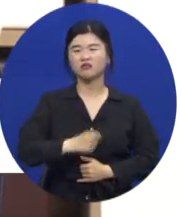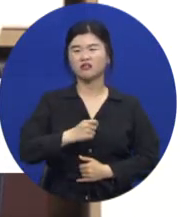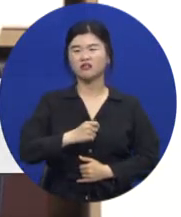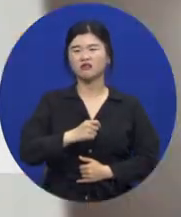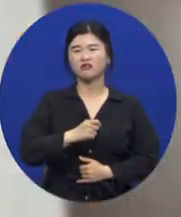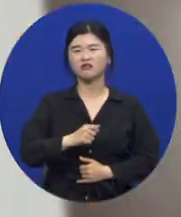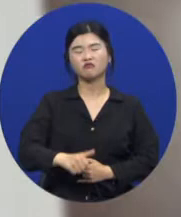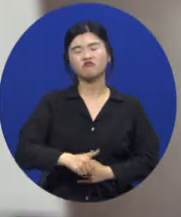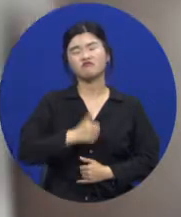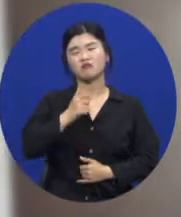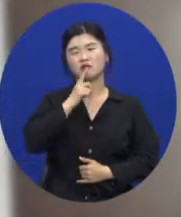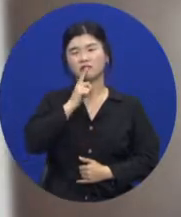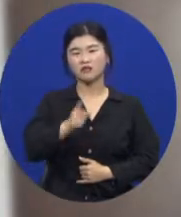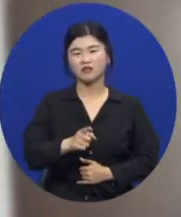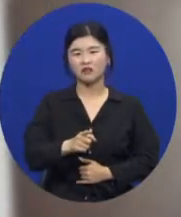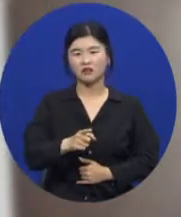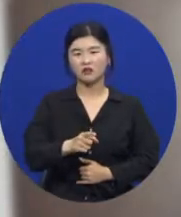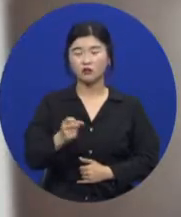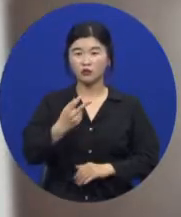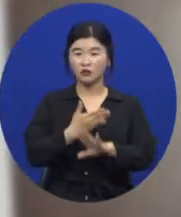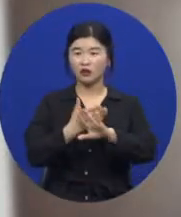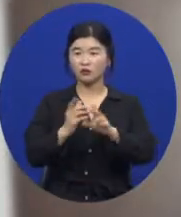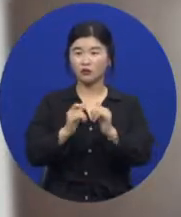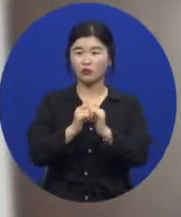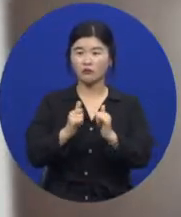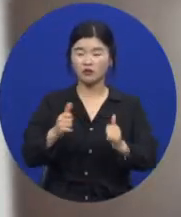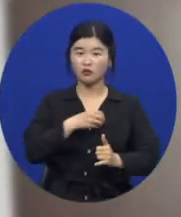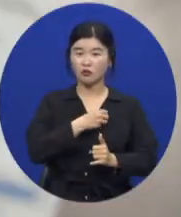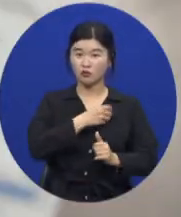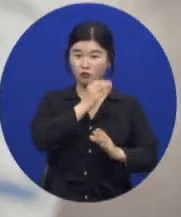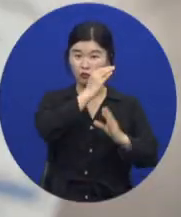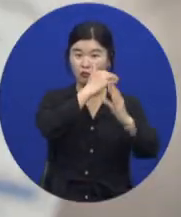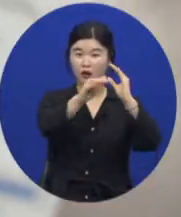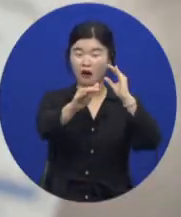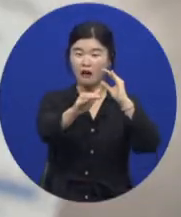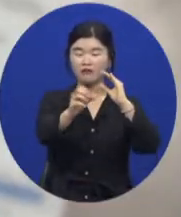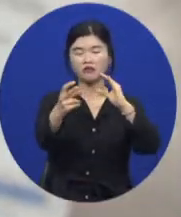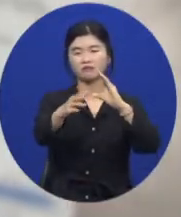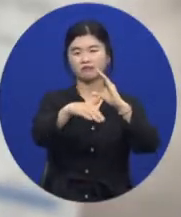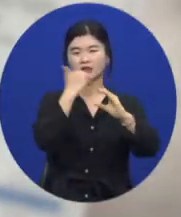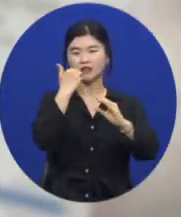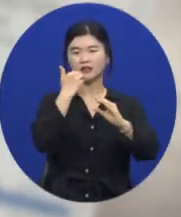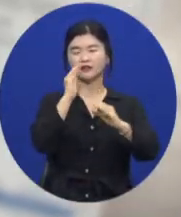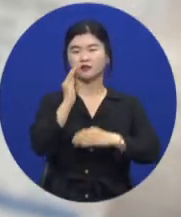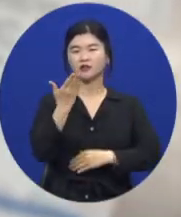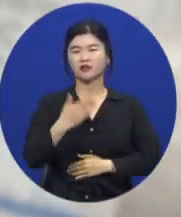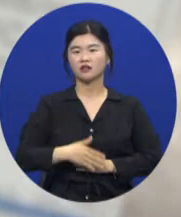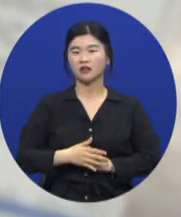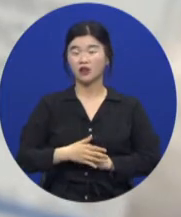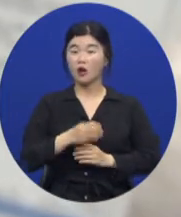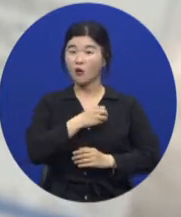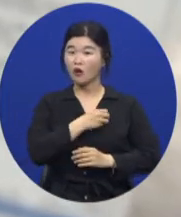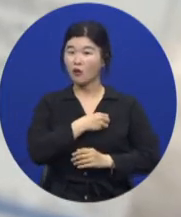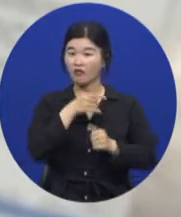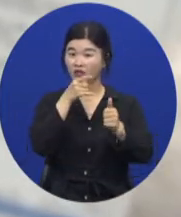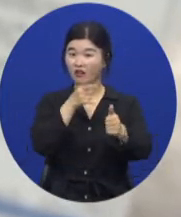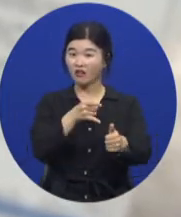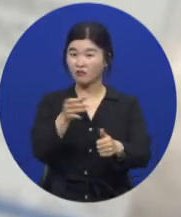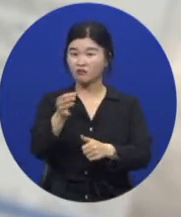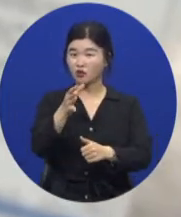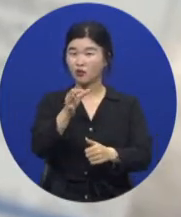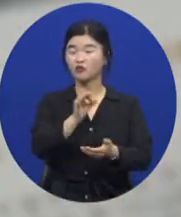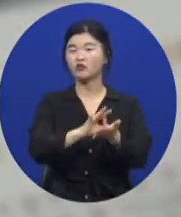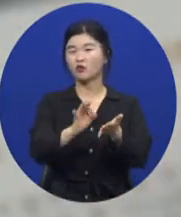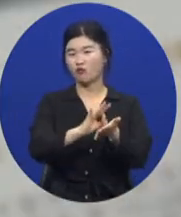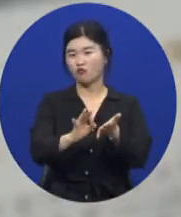4 버리죠 또 다른 도미는 이 팩은 까지 끔 했따 되돌려 받기도 했습니다 회원에게는 무료이용